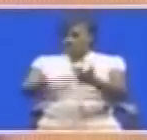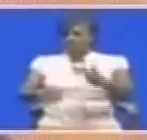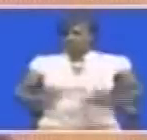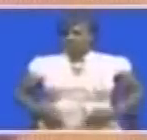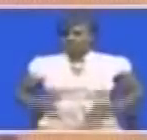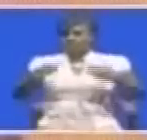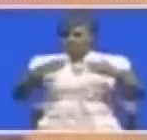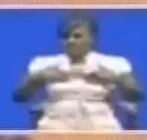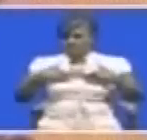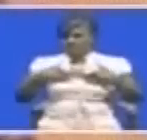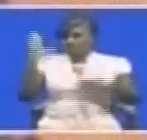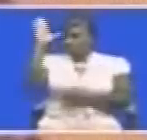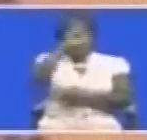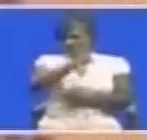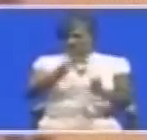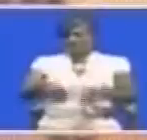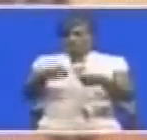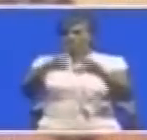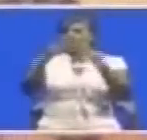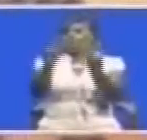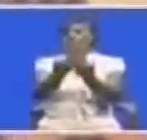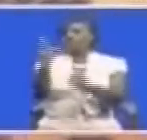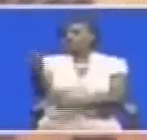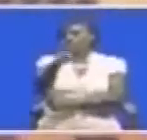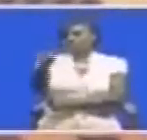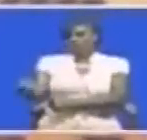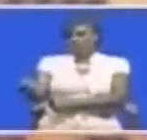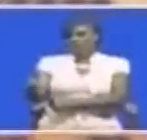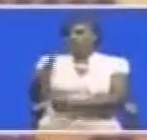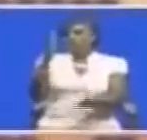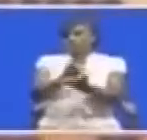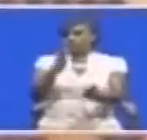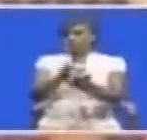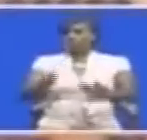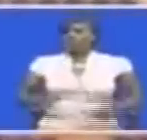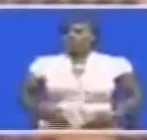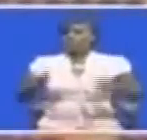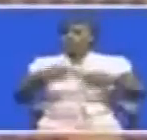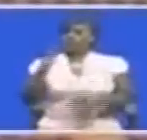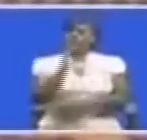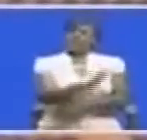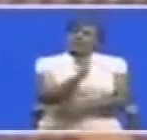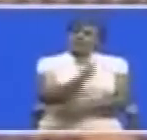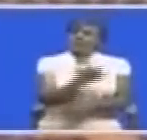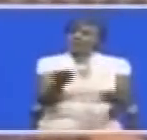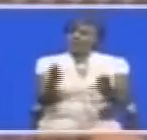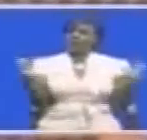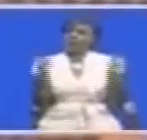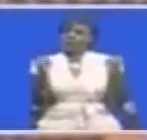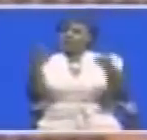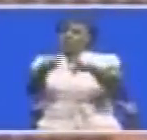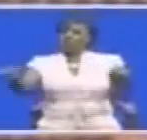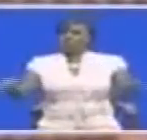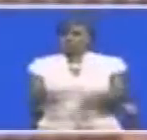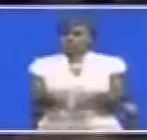hiyo ilikabidhiwa kimakosa kwa familia isiyokuwa yake, huku maiti halisi ya mwanafunzi huyo ikisalia kwenye chumba cha kuhifadhia maiti